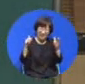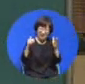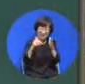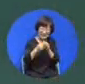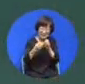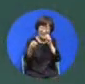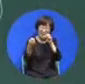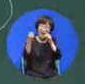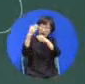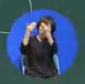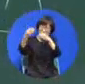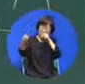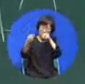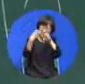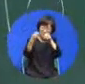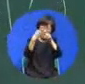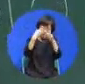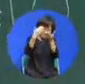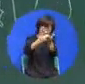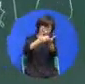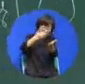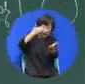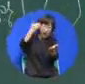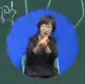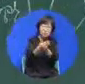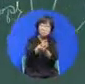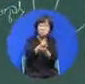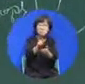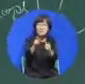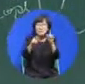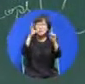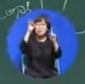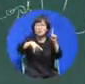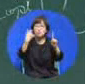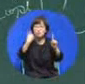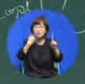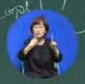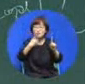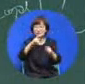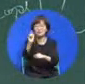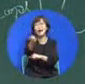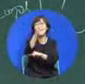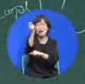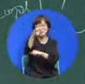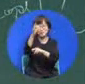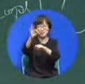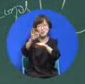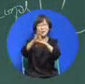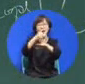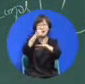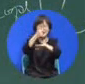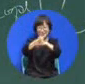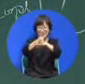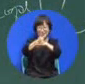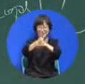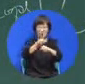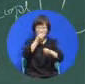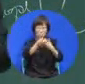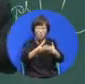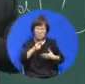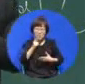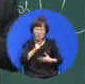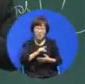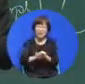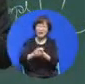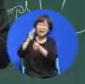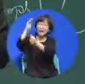다윗이 뭐라고 했는가 하니까 여호와께서 아침에 내 기도를 들으시리니. There was no greater king than this king. And what did he